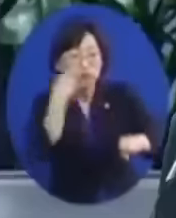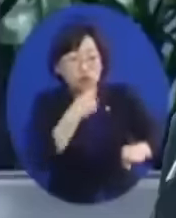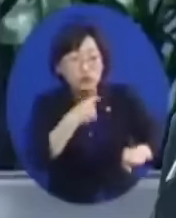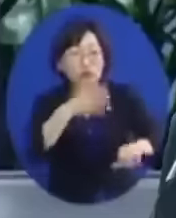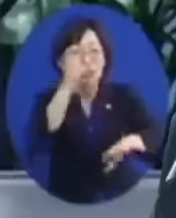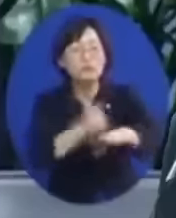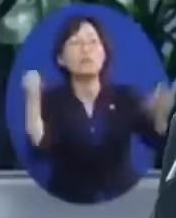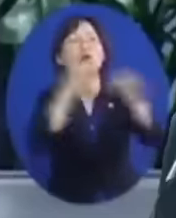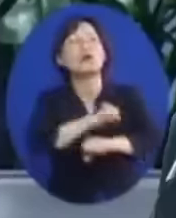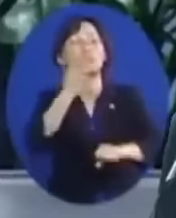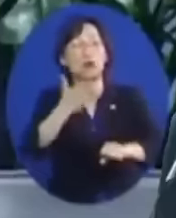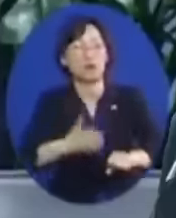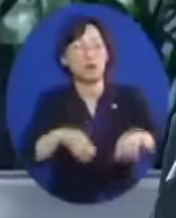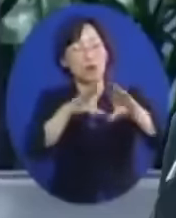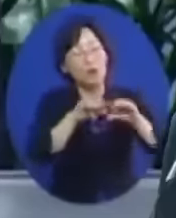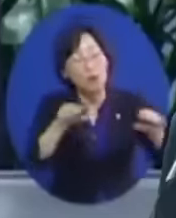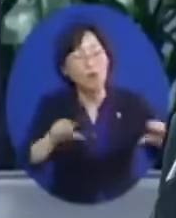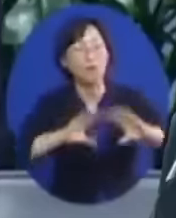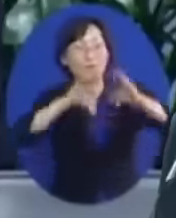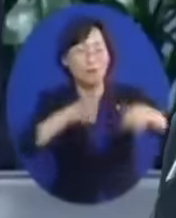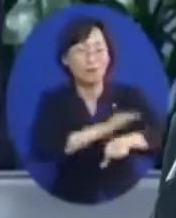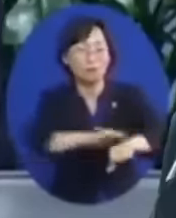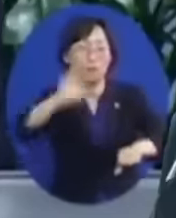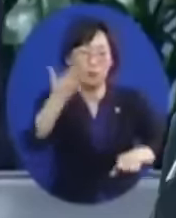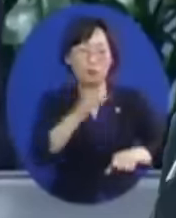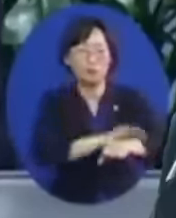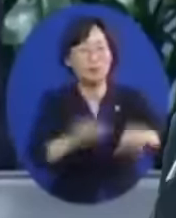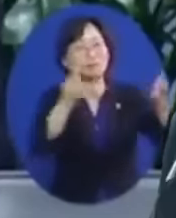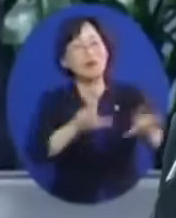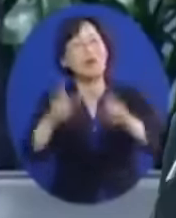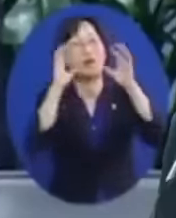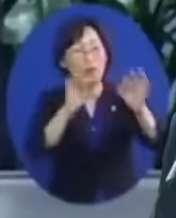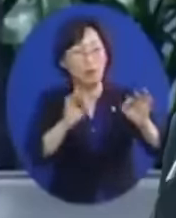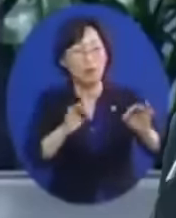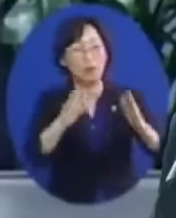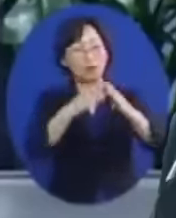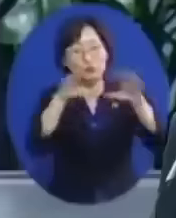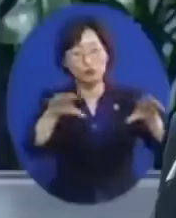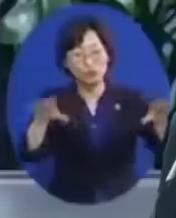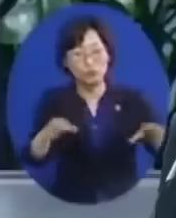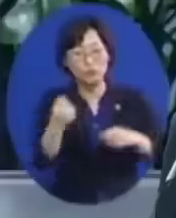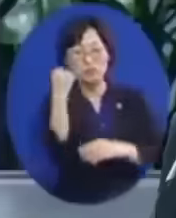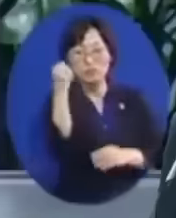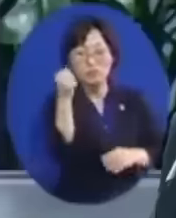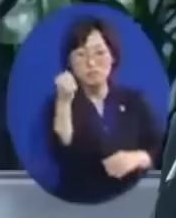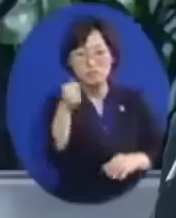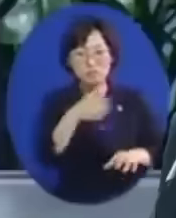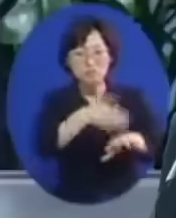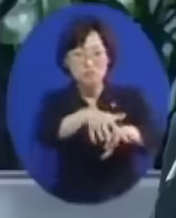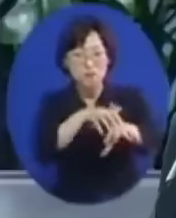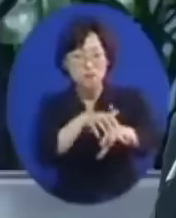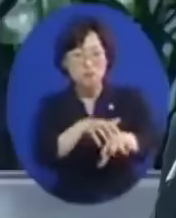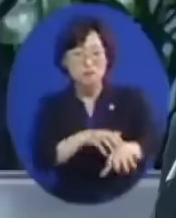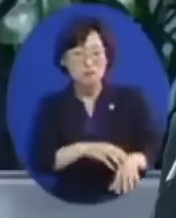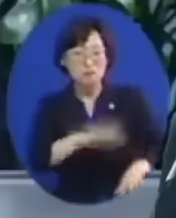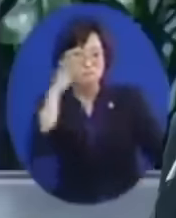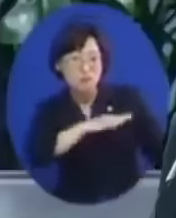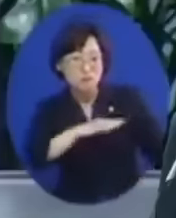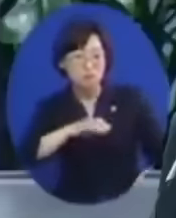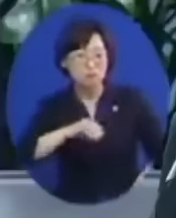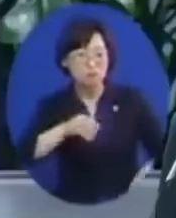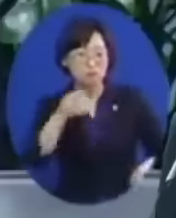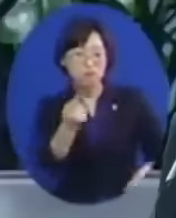나라가 결국은 잘 되고 잘 사는 것을 볼 수 있는 것입니다. 우리 주위에도 주먹 쓰고 깡패질하고 흉악한 사람이 잘 살 줄